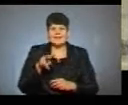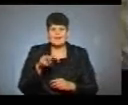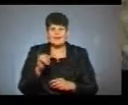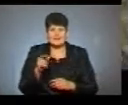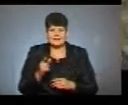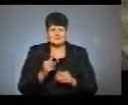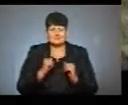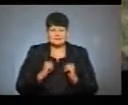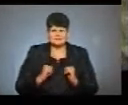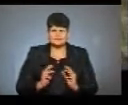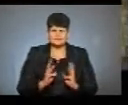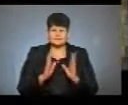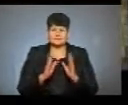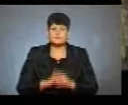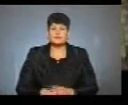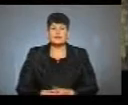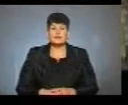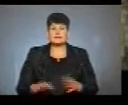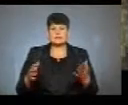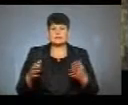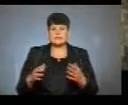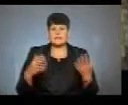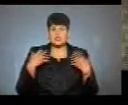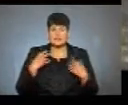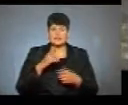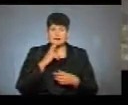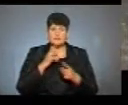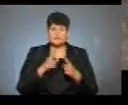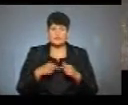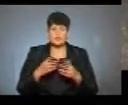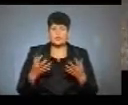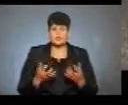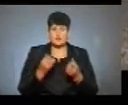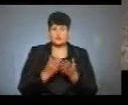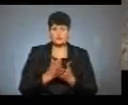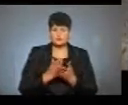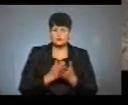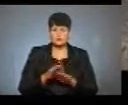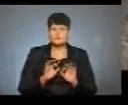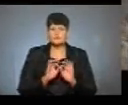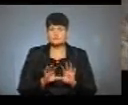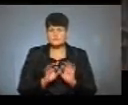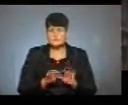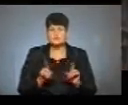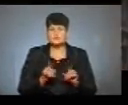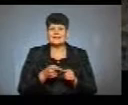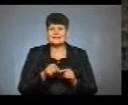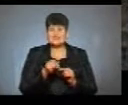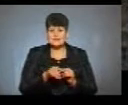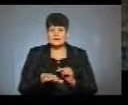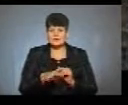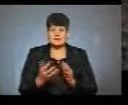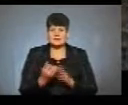торф. Начальник Кременецького відділу пожежно-рятувальної служби Георгій Галькевич розповів, на цій території вони